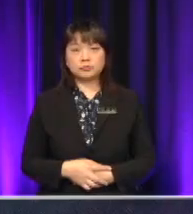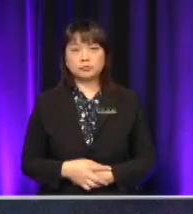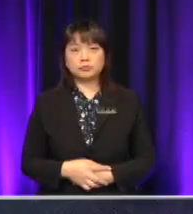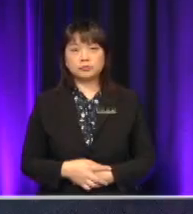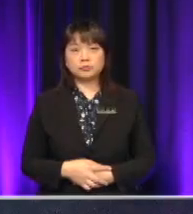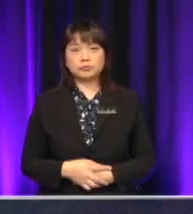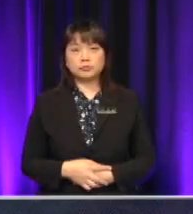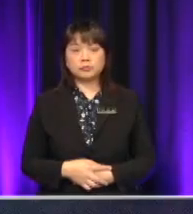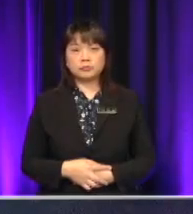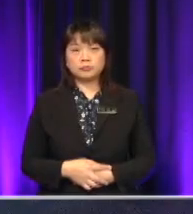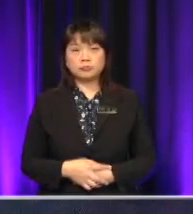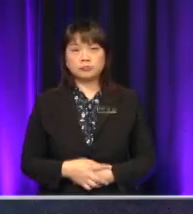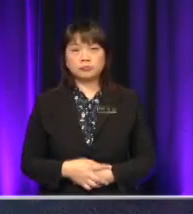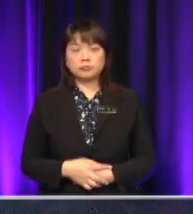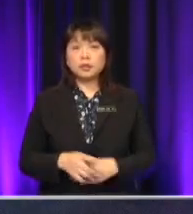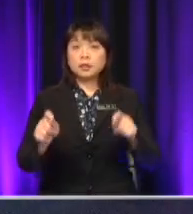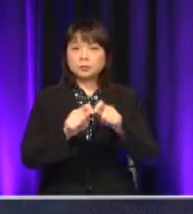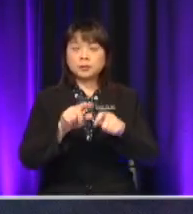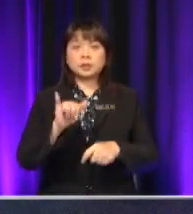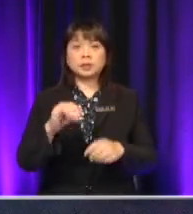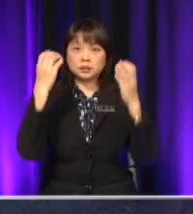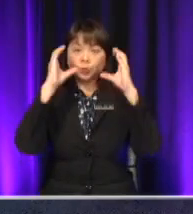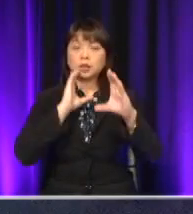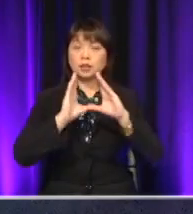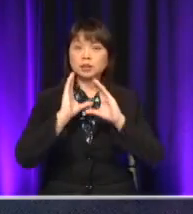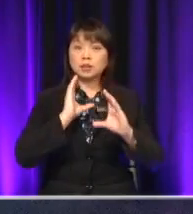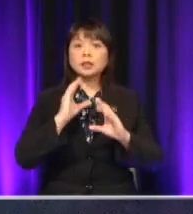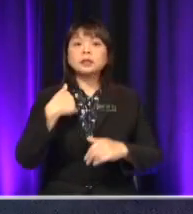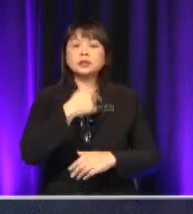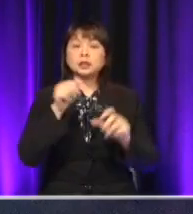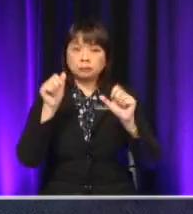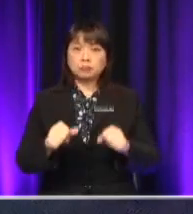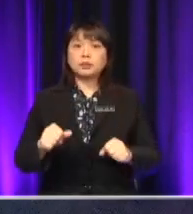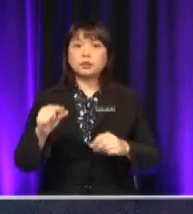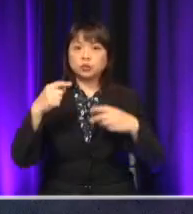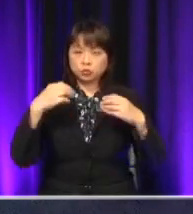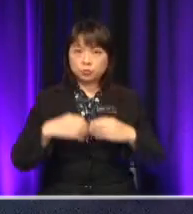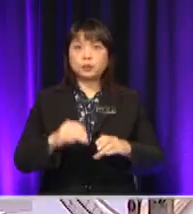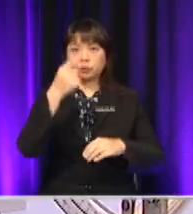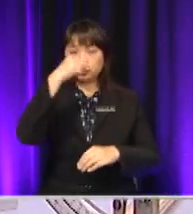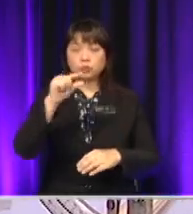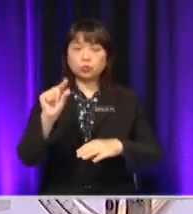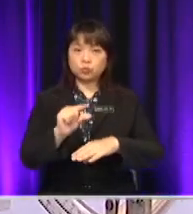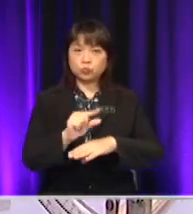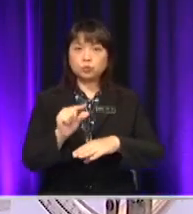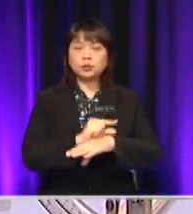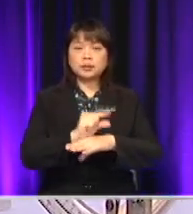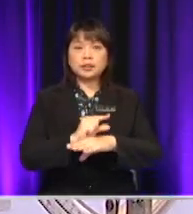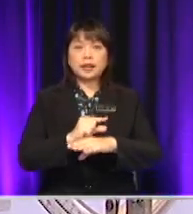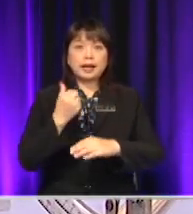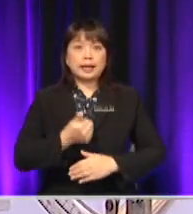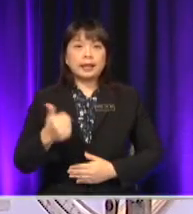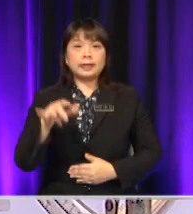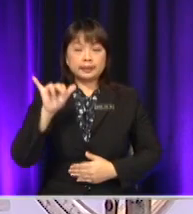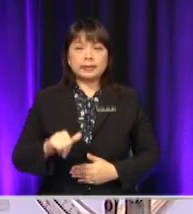Boleh. Nanti kita cuba. Okay. Baiklah, seperti yang cikgu katakan, kita boleh cuba menggunakan alat-alat yang berbeza untuk mendapatkan kejituan,